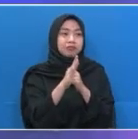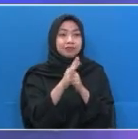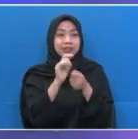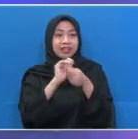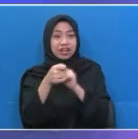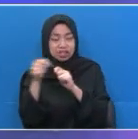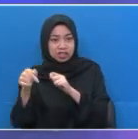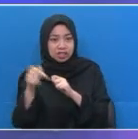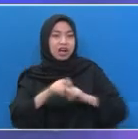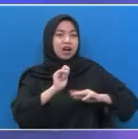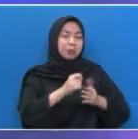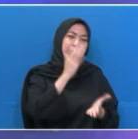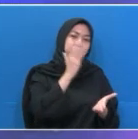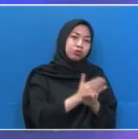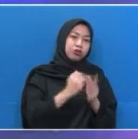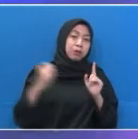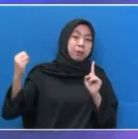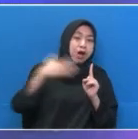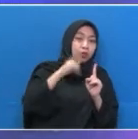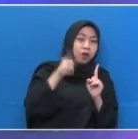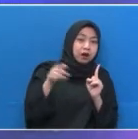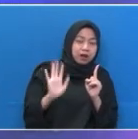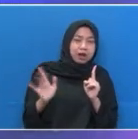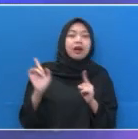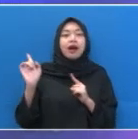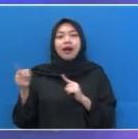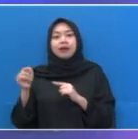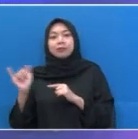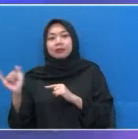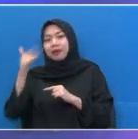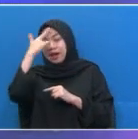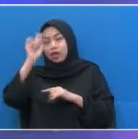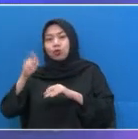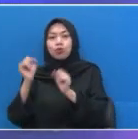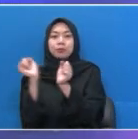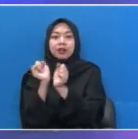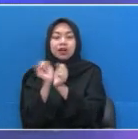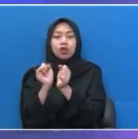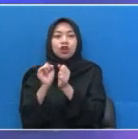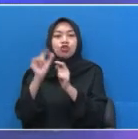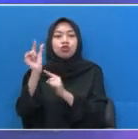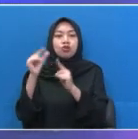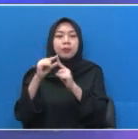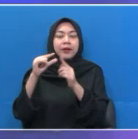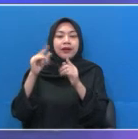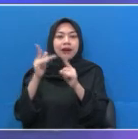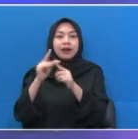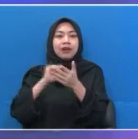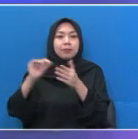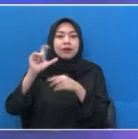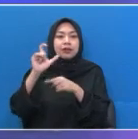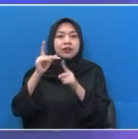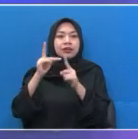keputusan ataupun mempengaruhi pertimbangan dari hakim kita ulas bersama dengan pakar Hukum Pidana dari Universitas Pelita Harapan